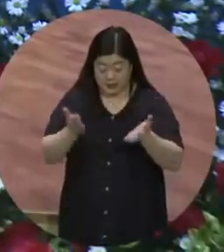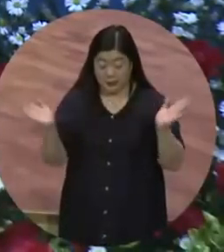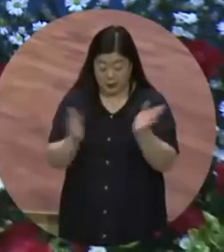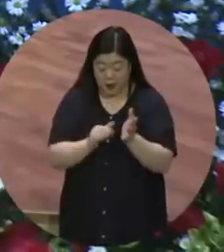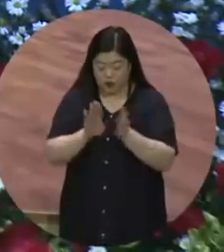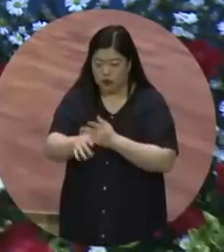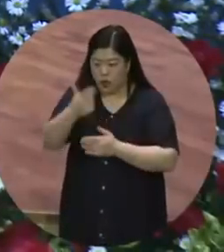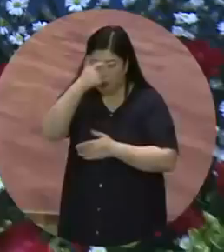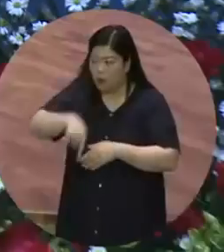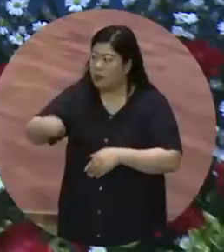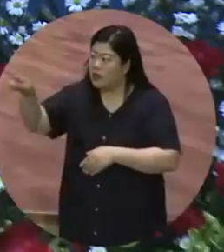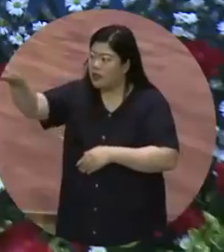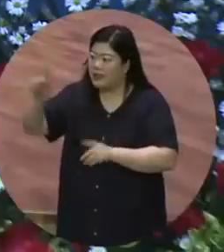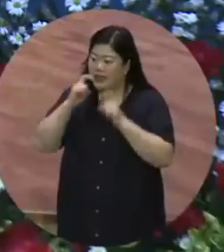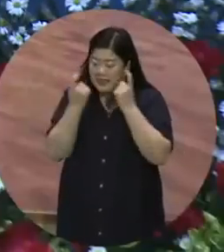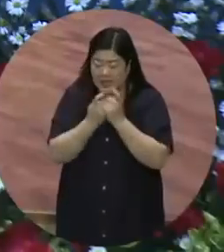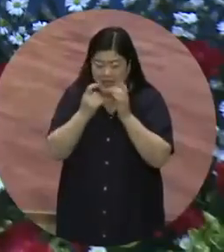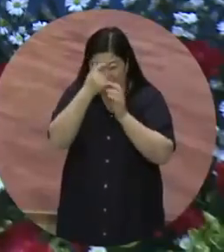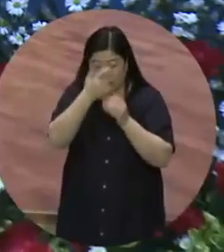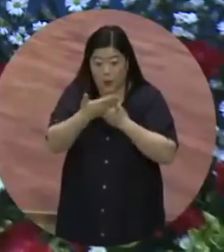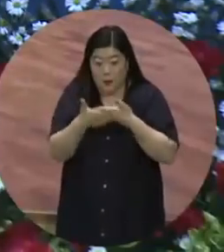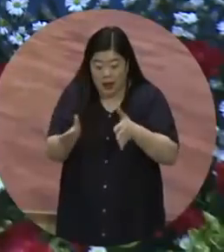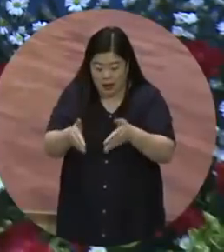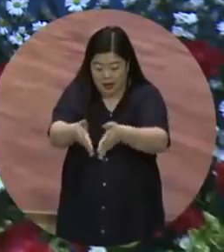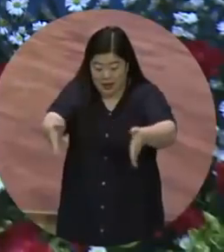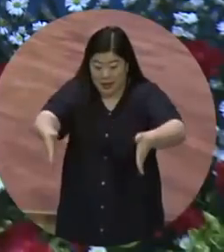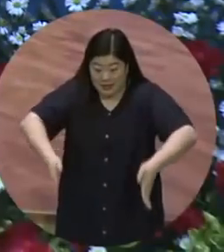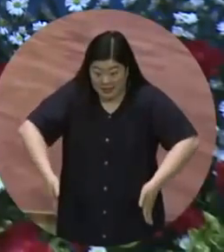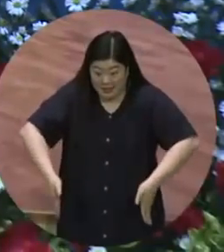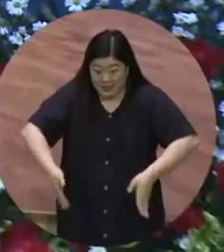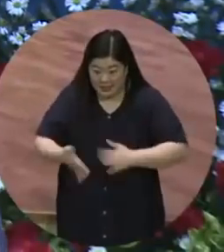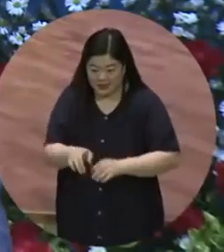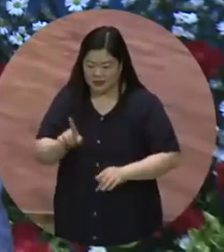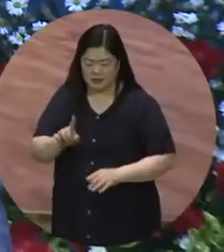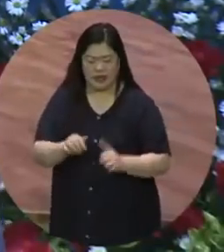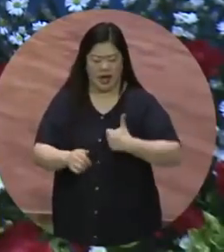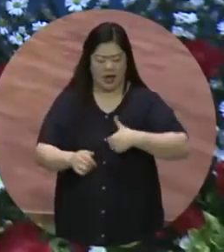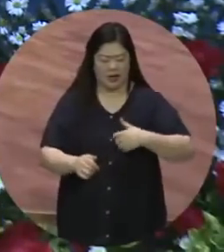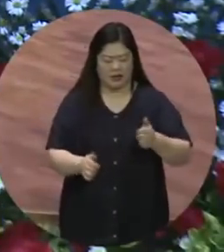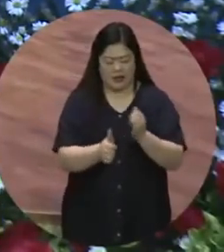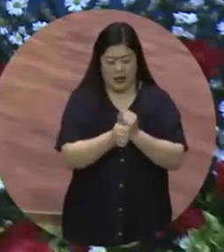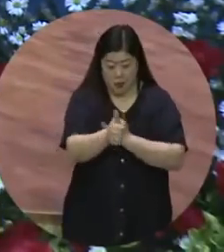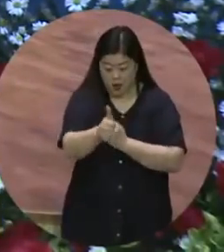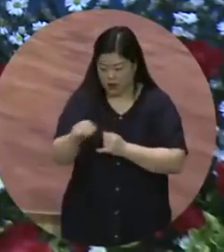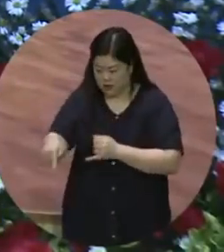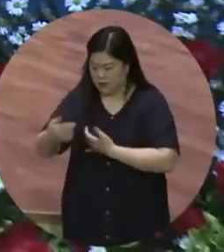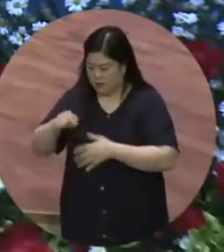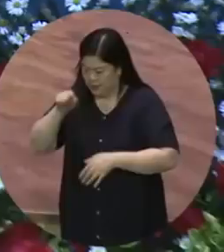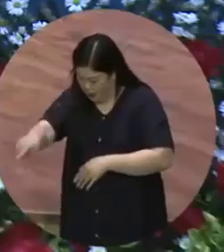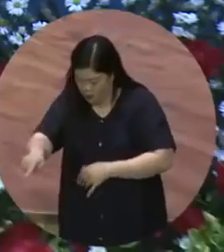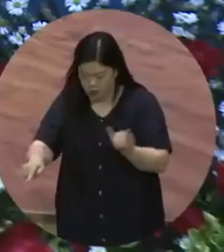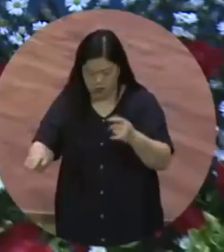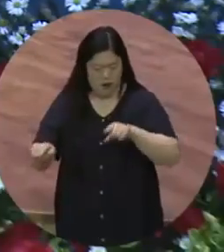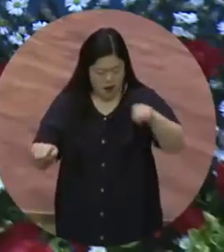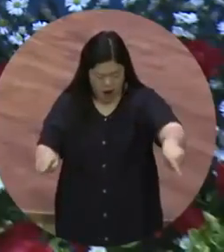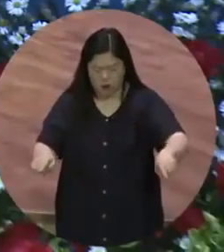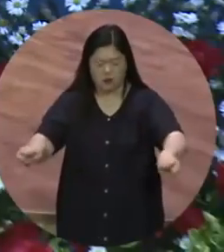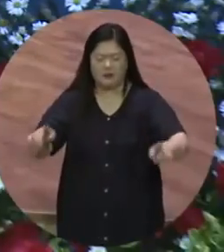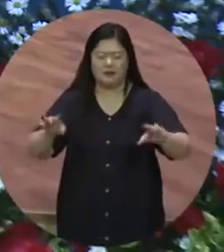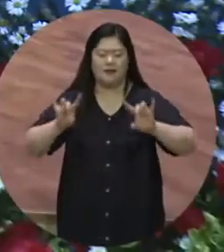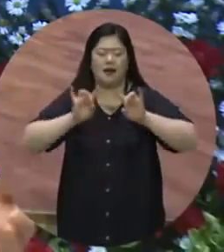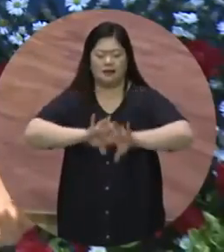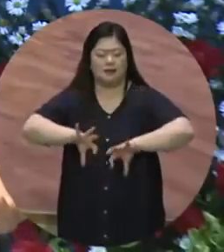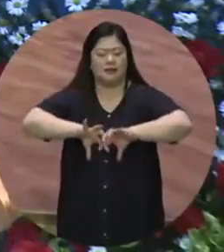한 시간씩 기도해라. 40일 해라. 내가 이야기를 했어요. 내가 아이를 통해서 하나님 앞에